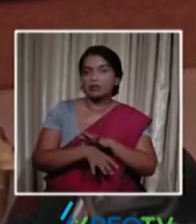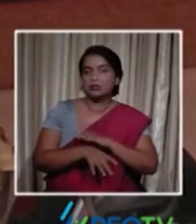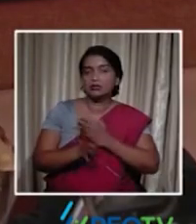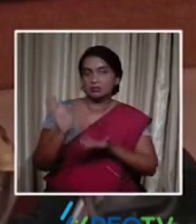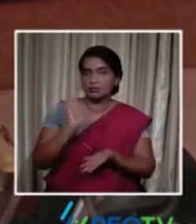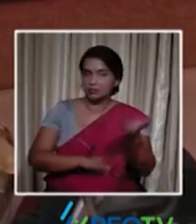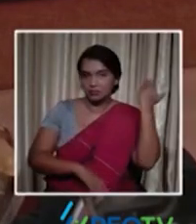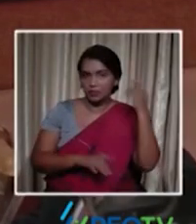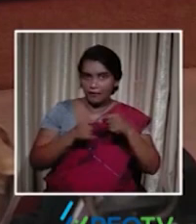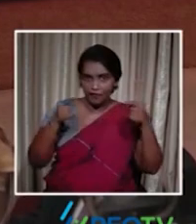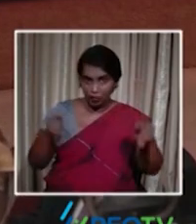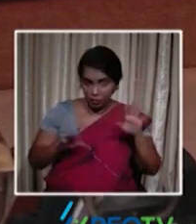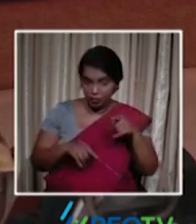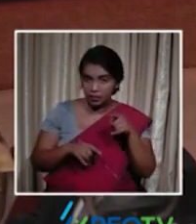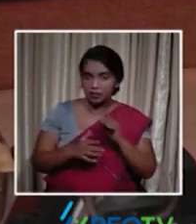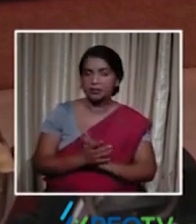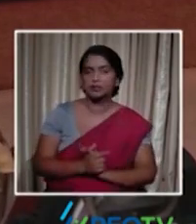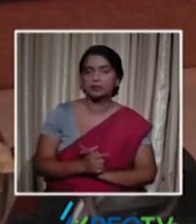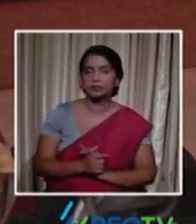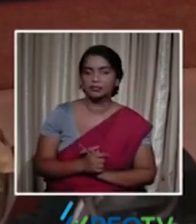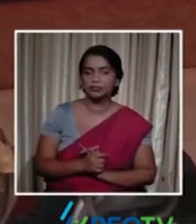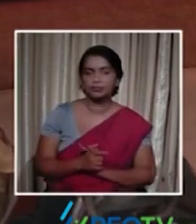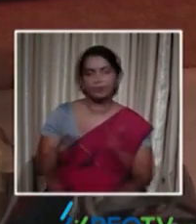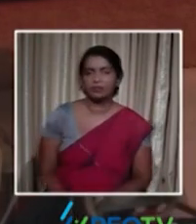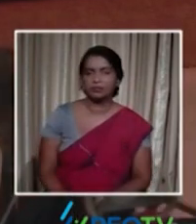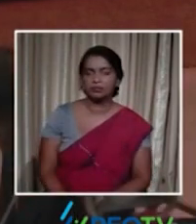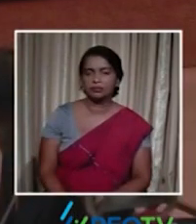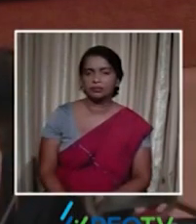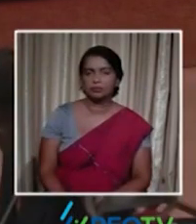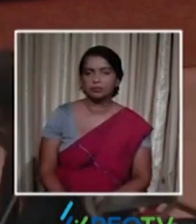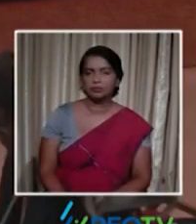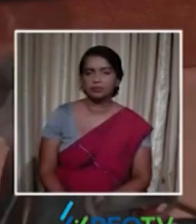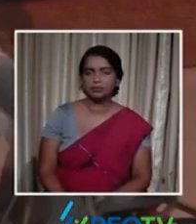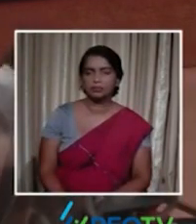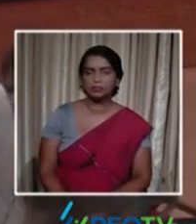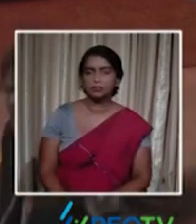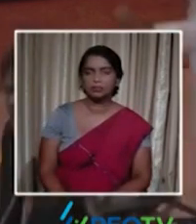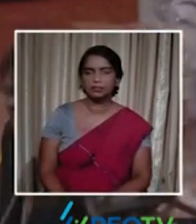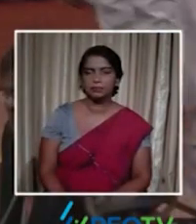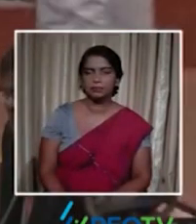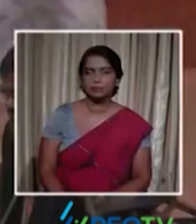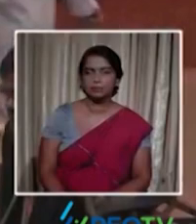කරමු. ඒකට විරුද්ධත්වයක් තිබේත් නොවද? නැහැ. හොඳයි. Honorable සමන් ප්‍රිය හේරත්.